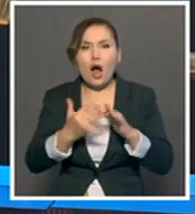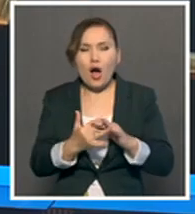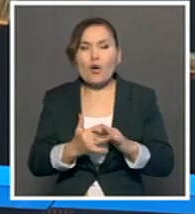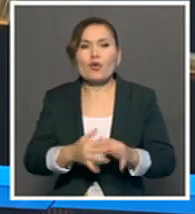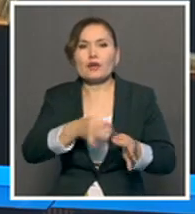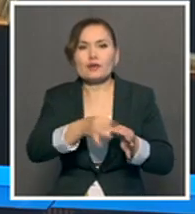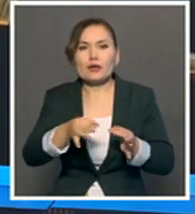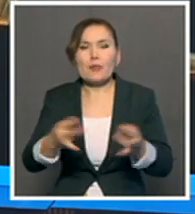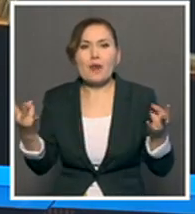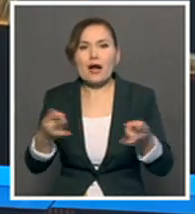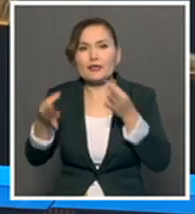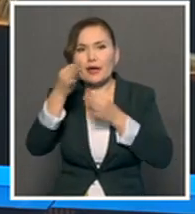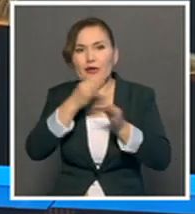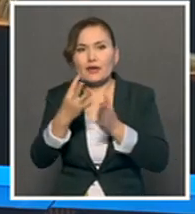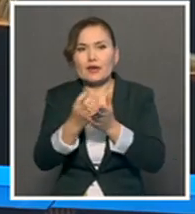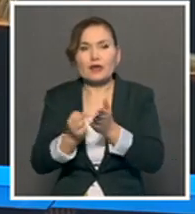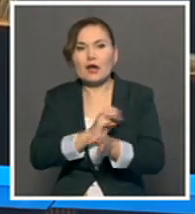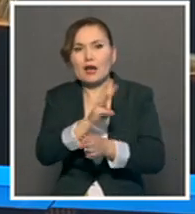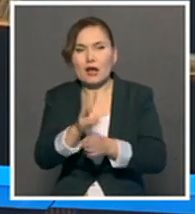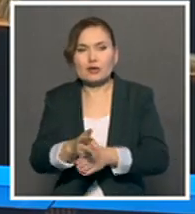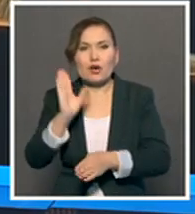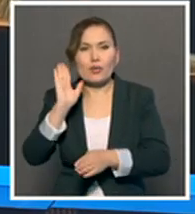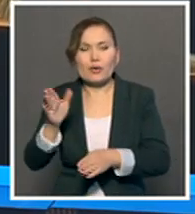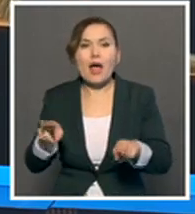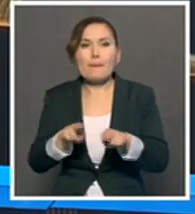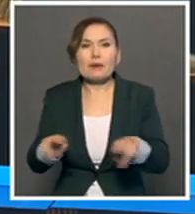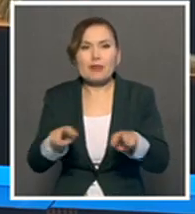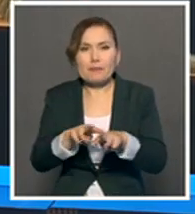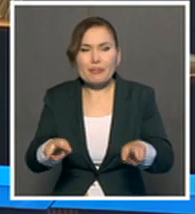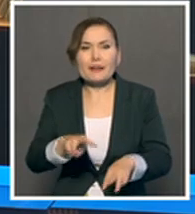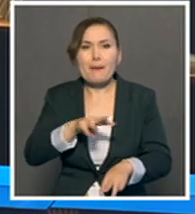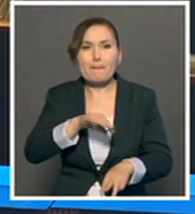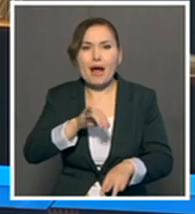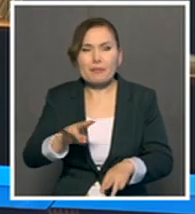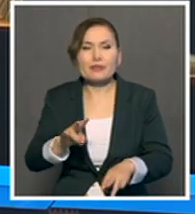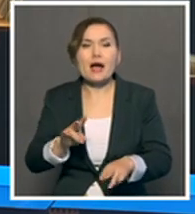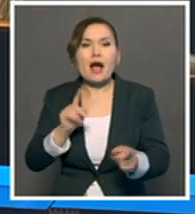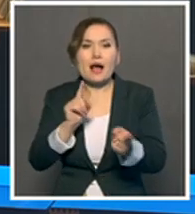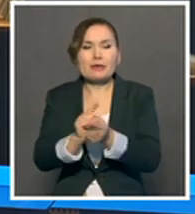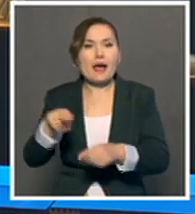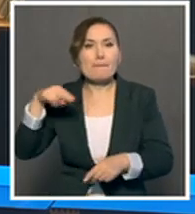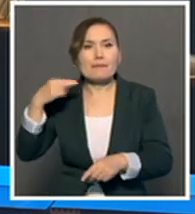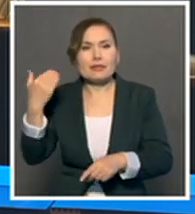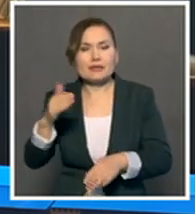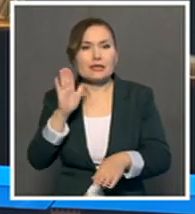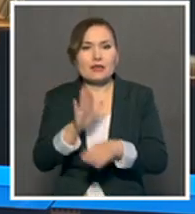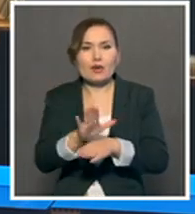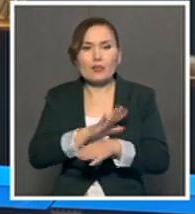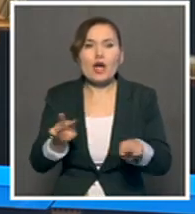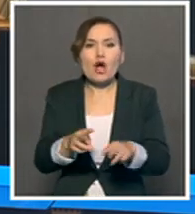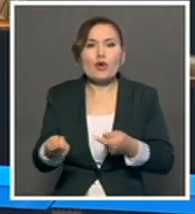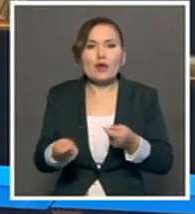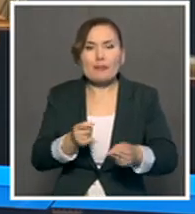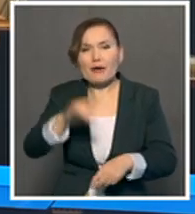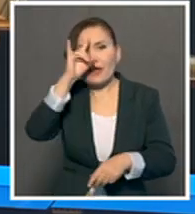Ауылдар қажетті дәрі-дәрмекпен толық қамтамасыз етілсін. Премьер-министр Асқар Маминді қабылдаған президент осындай тапсырма берді. Үкімет басшысы